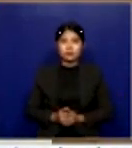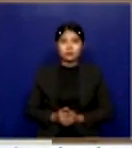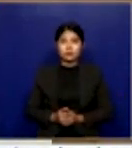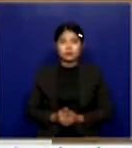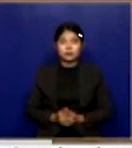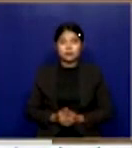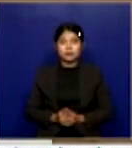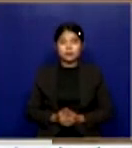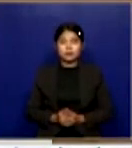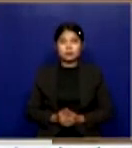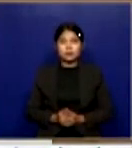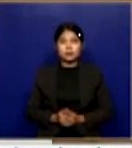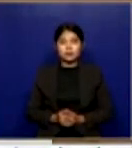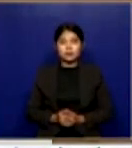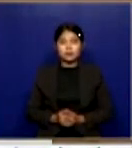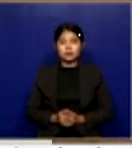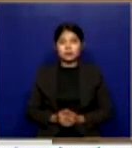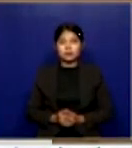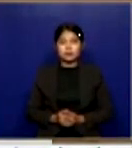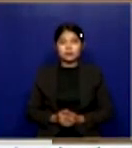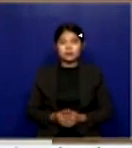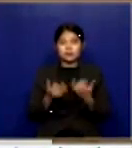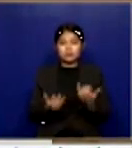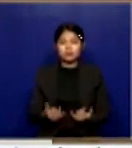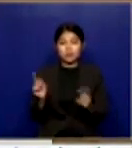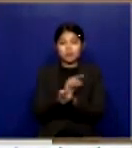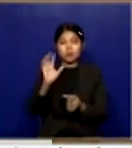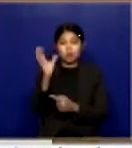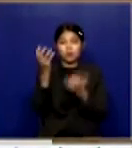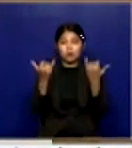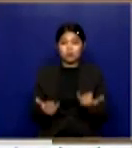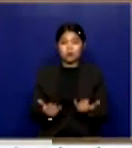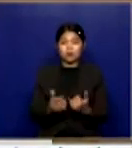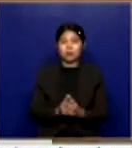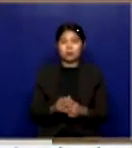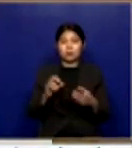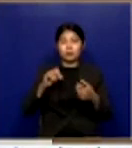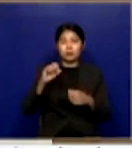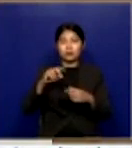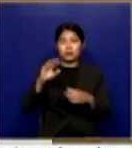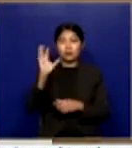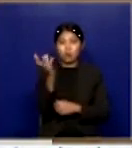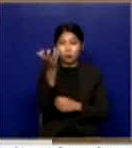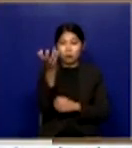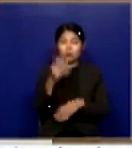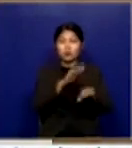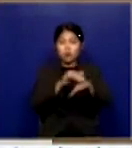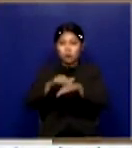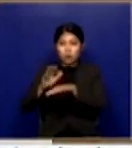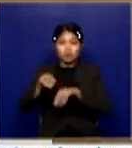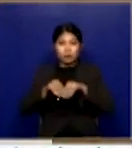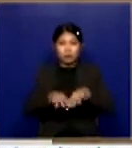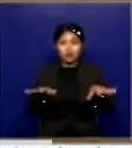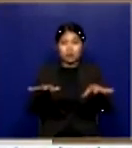แต่ผมขอพูดเรื่องสำคัญอีกอันหนึ่งที่ผมกล่าวไปบ้างแล้วในสังคมทั่วโรงที่ประสบอยู่ขณะนี้ผมพูดถึงทั่วโลกนะครับคือเรื่องตรงที่ถูกทั้งตัวในโลก